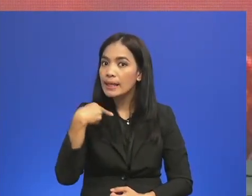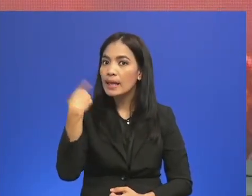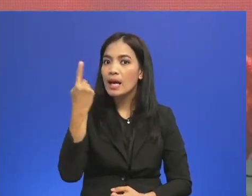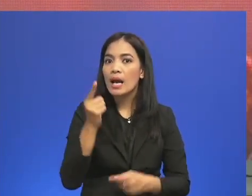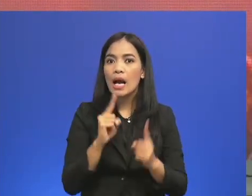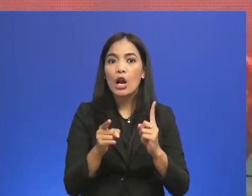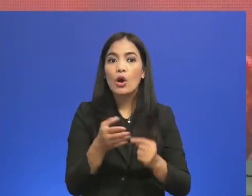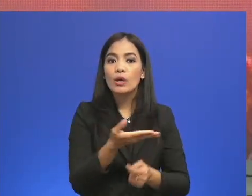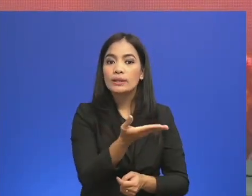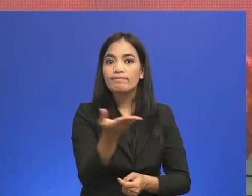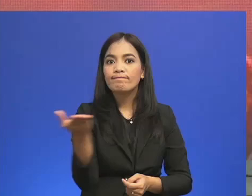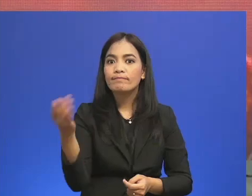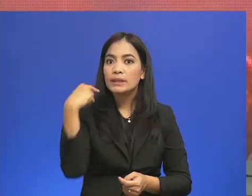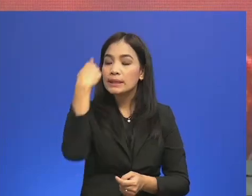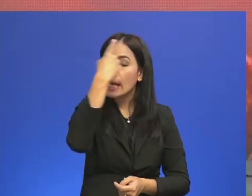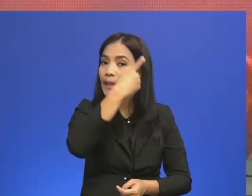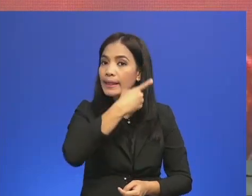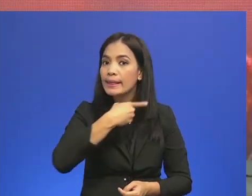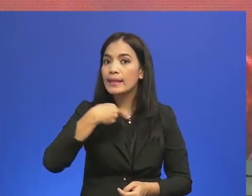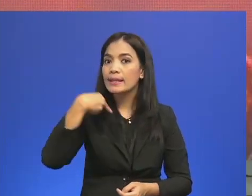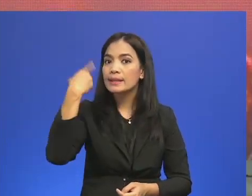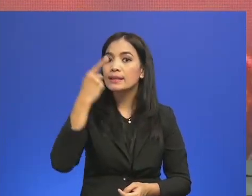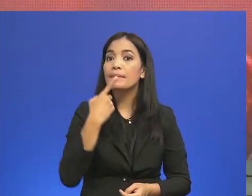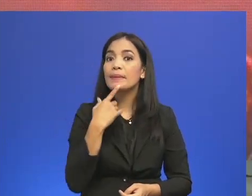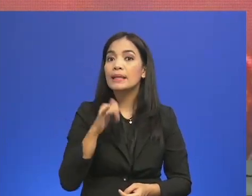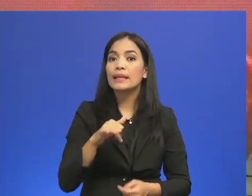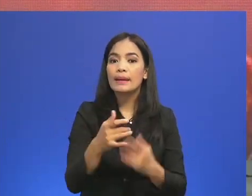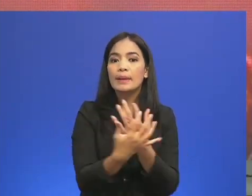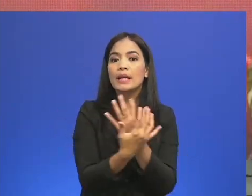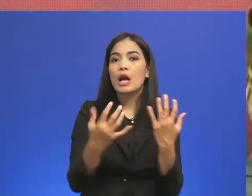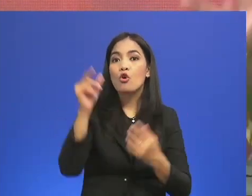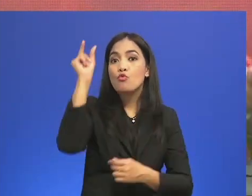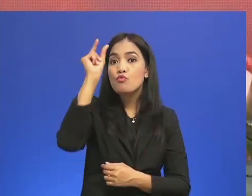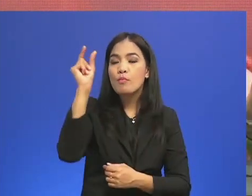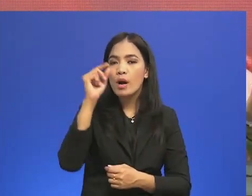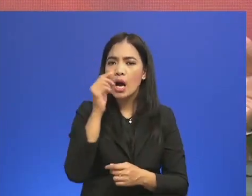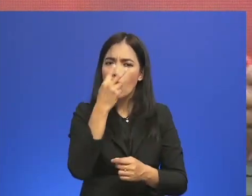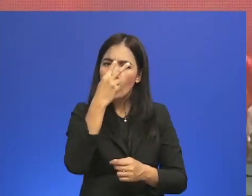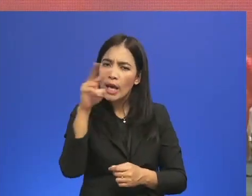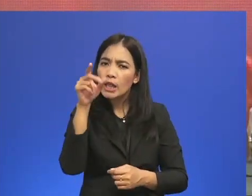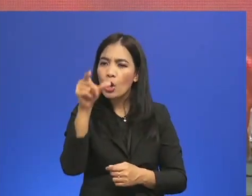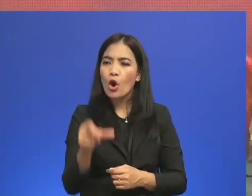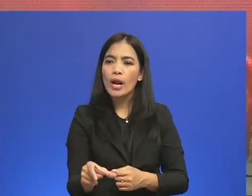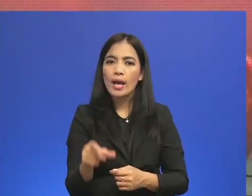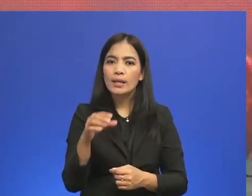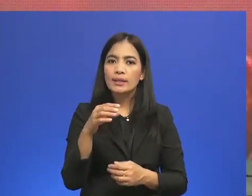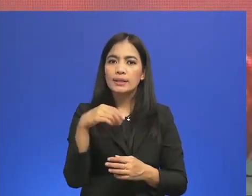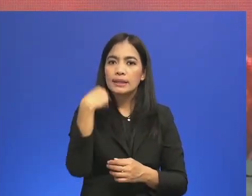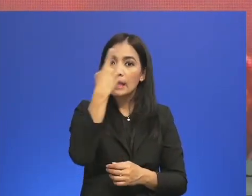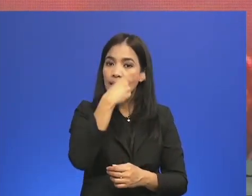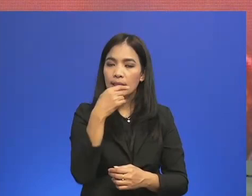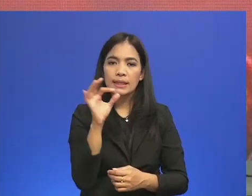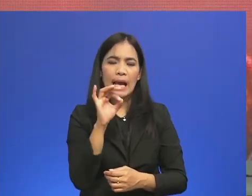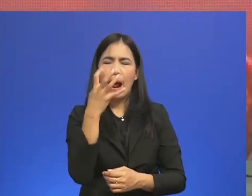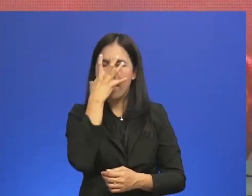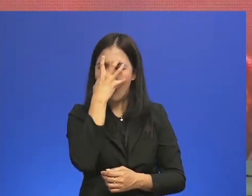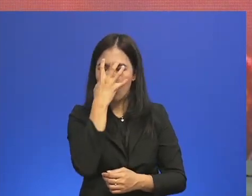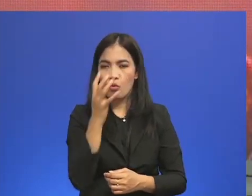saudara tidak cantik secara umum. Kalau lihat orang cantik, jangan sudah jadi minder.